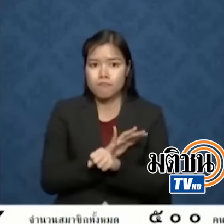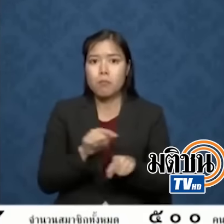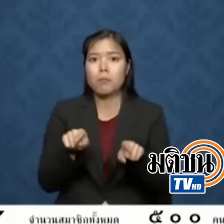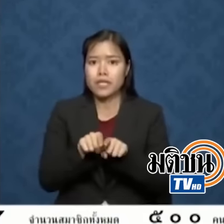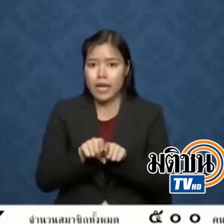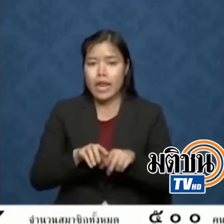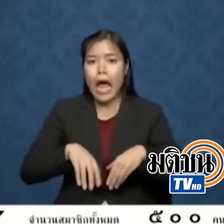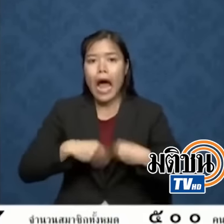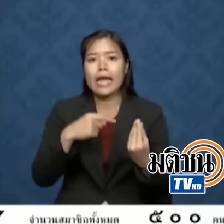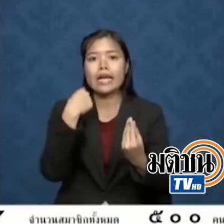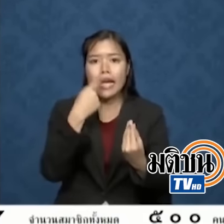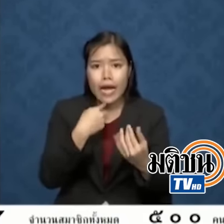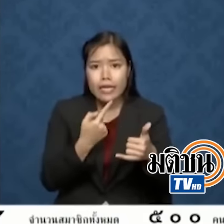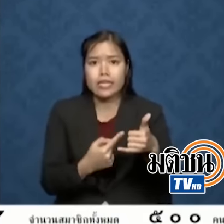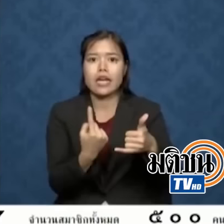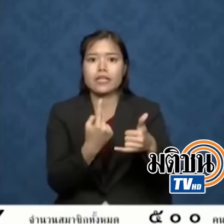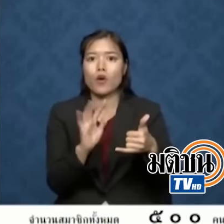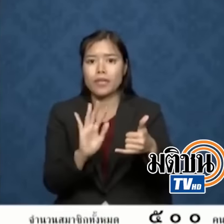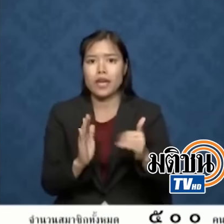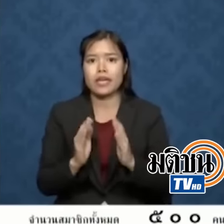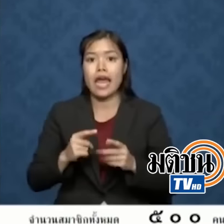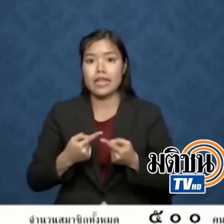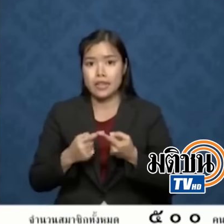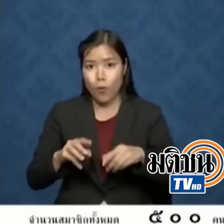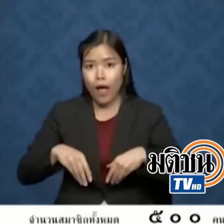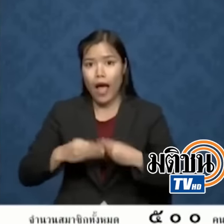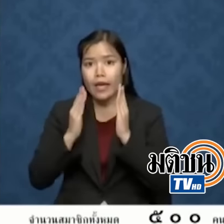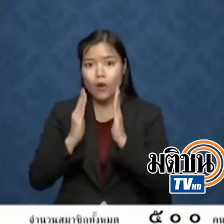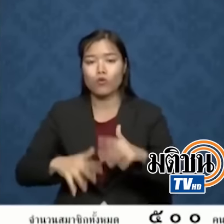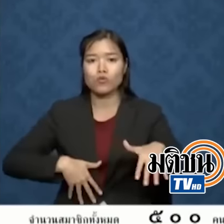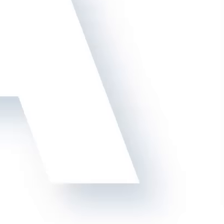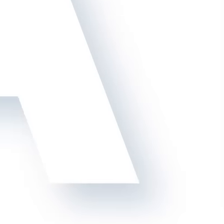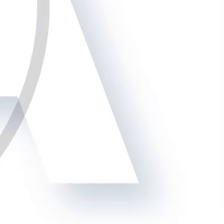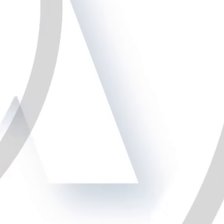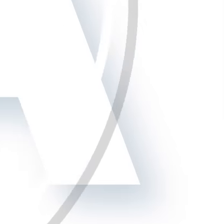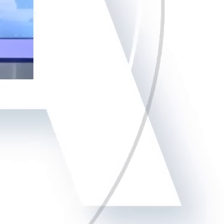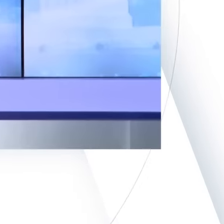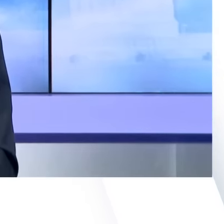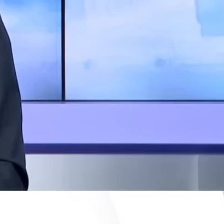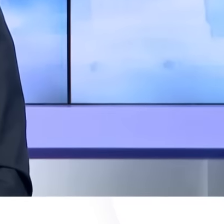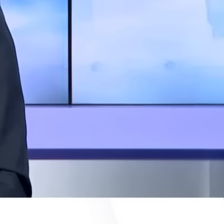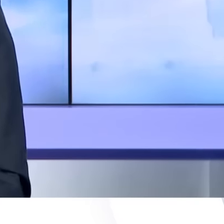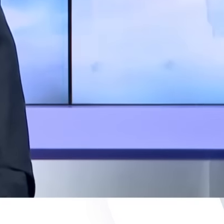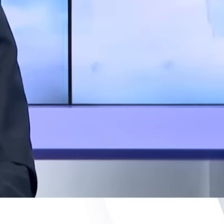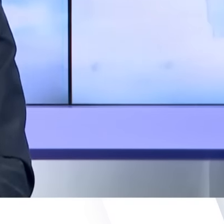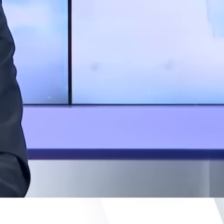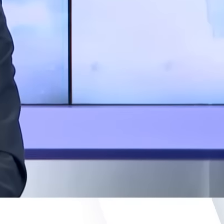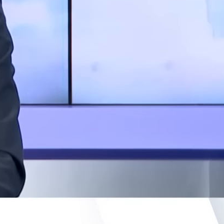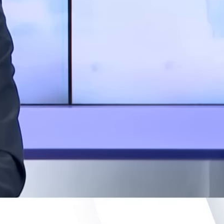พื่อใครแต่เพื่อพี่น้องคนไทยทุกคนขอบคุณครับ ดูคลิปจบแล้วนะครับ